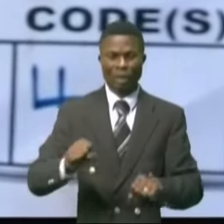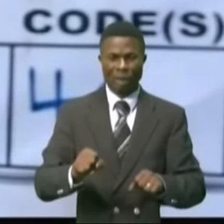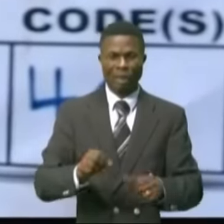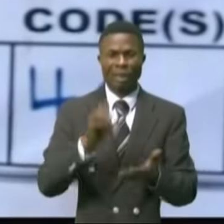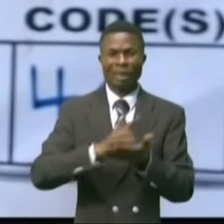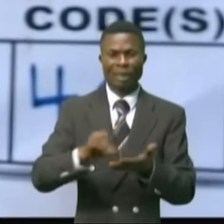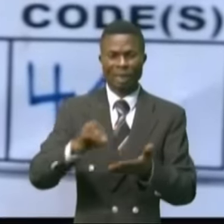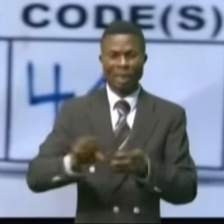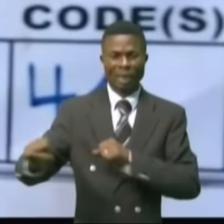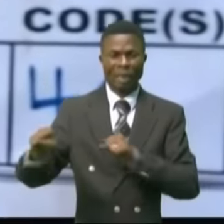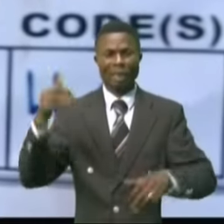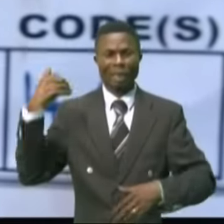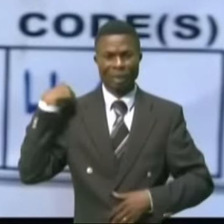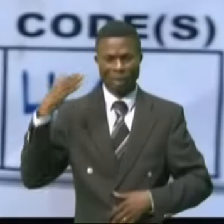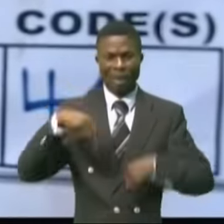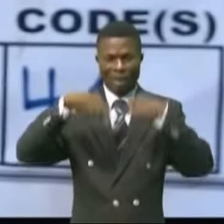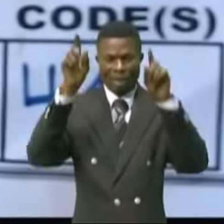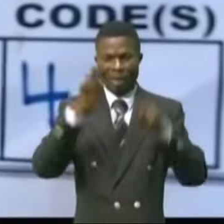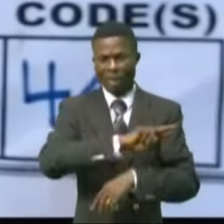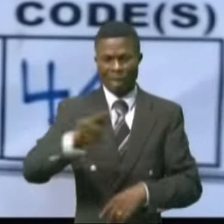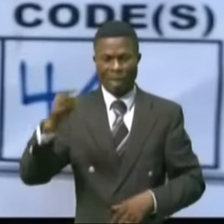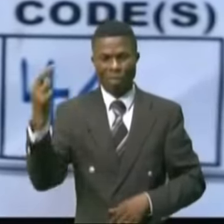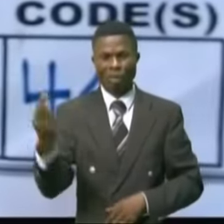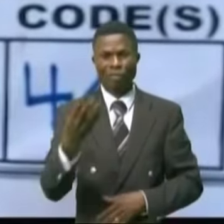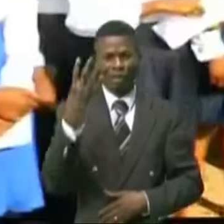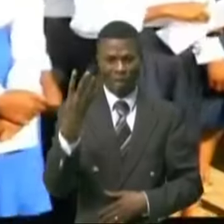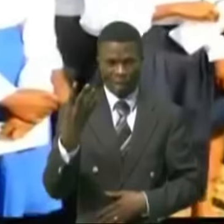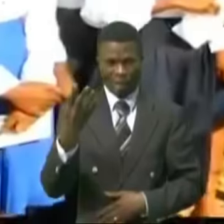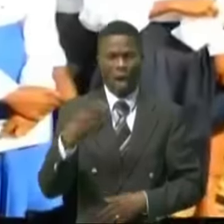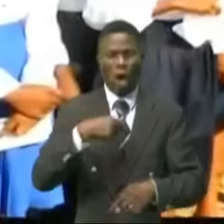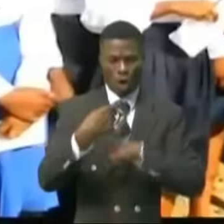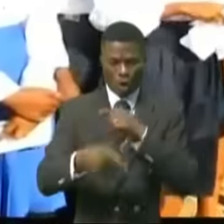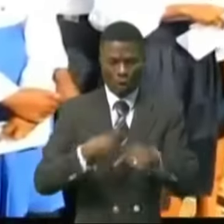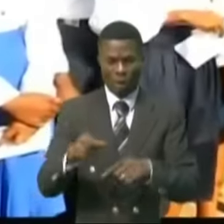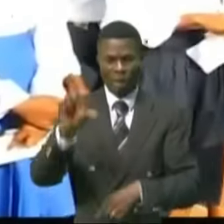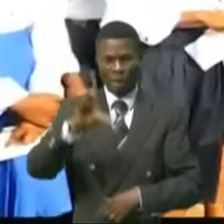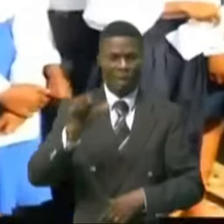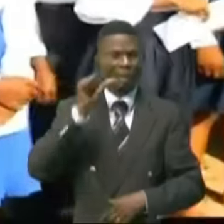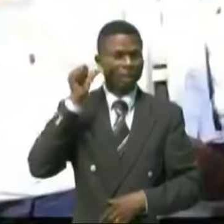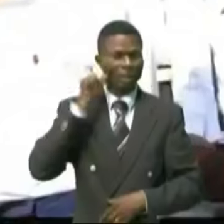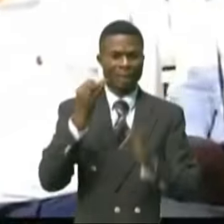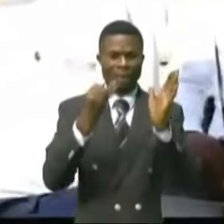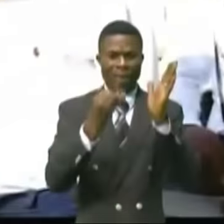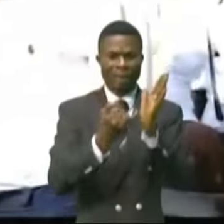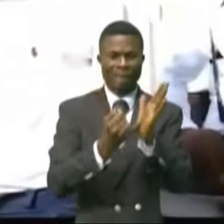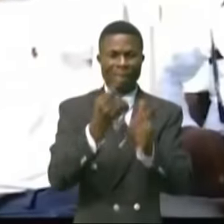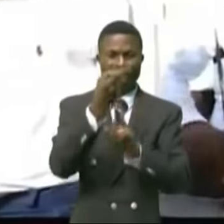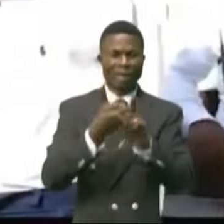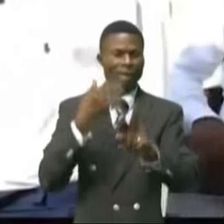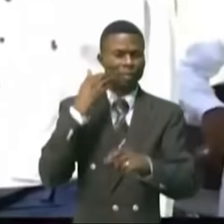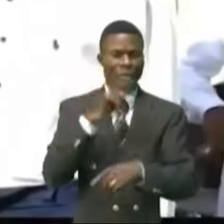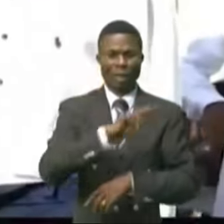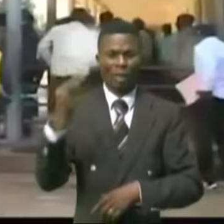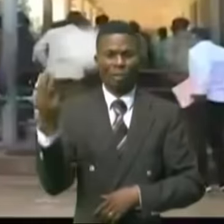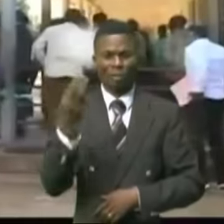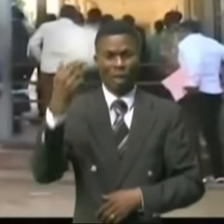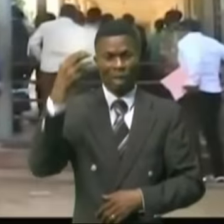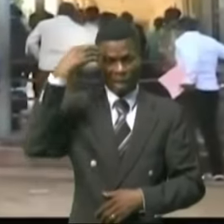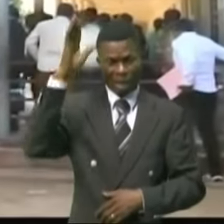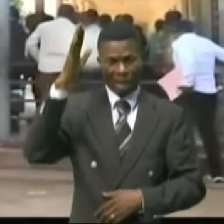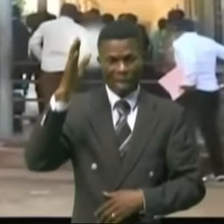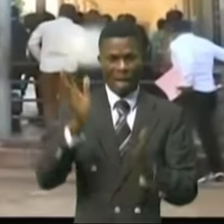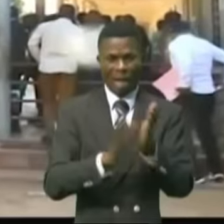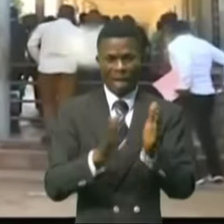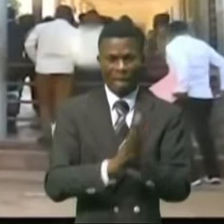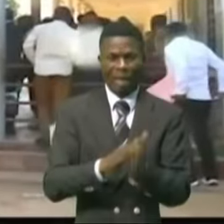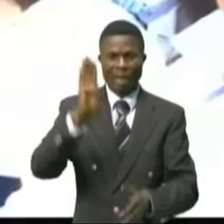des examens d'État édition 2024 ont été lancées ce lundi 6 mai 2024 en Bandaka, à l'épée